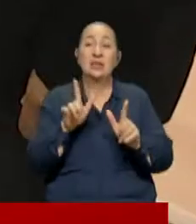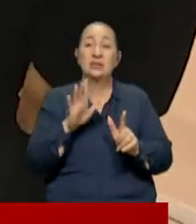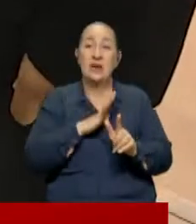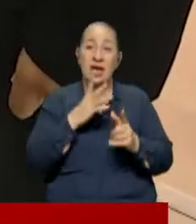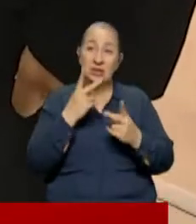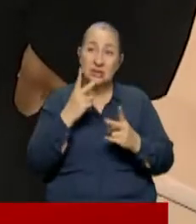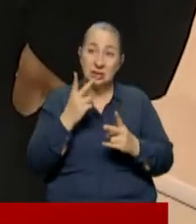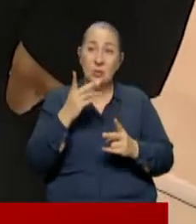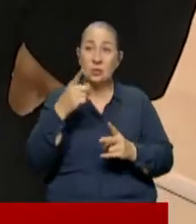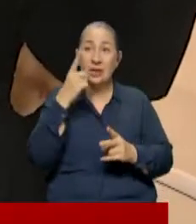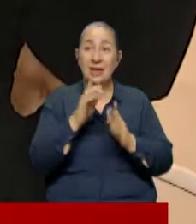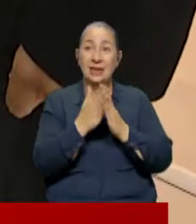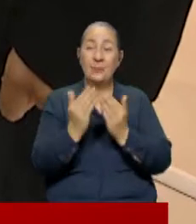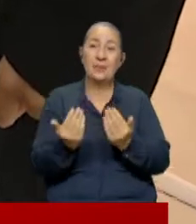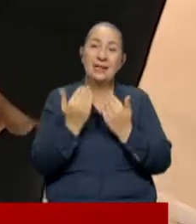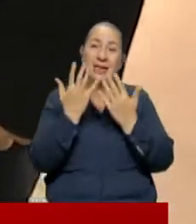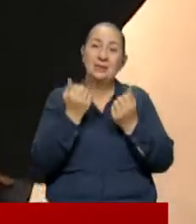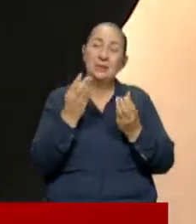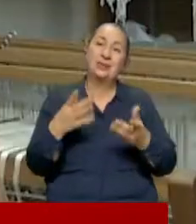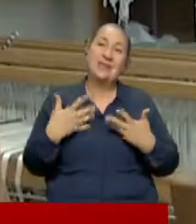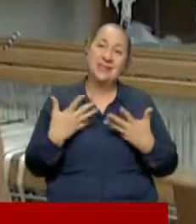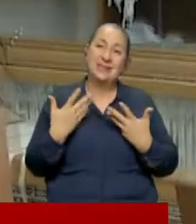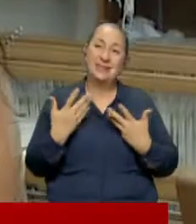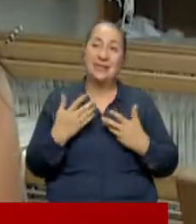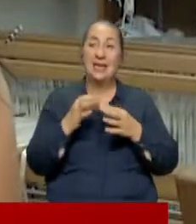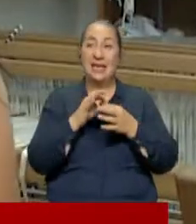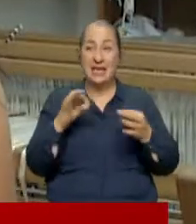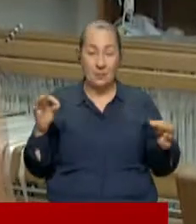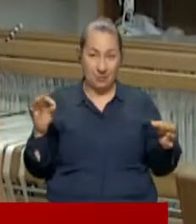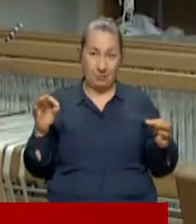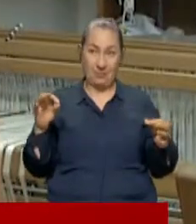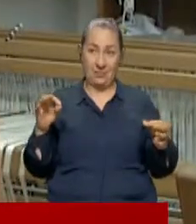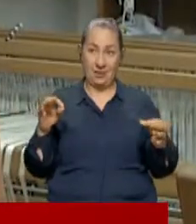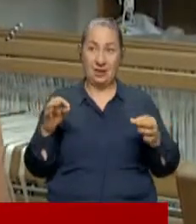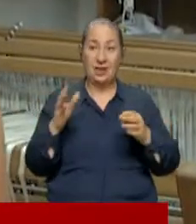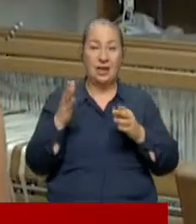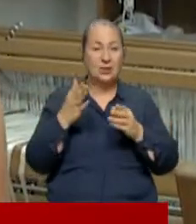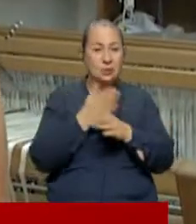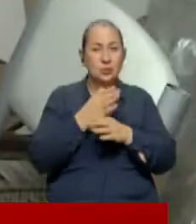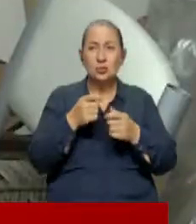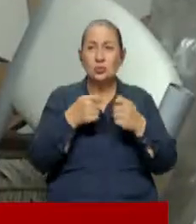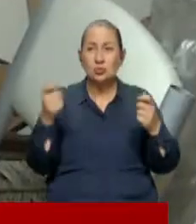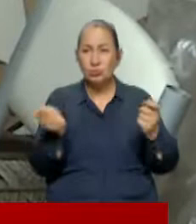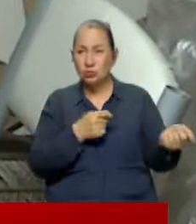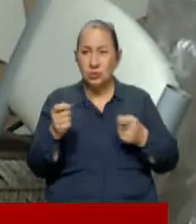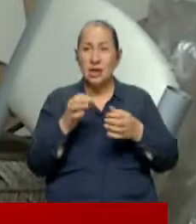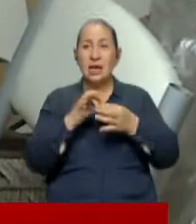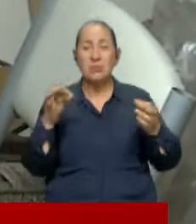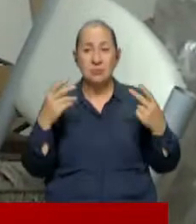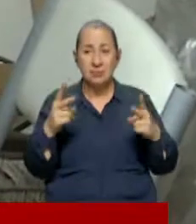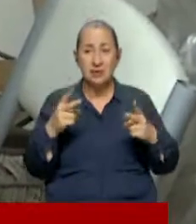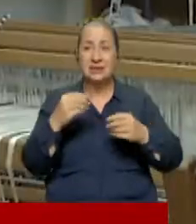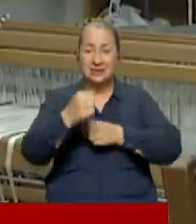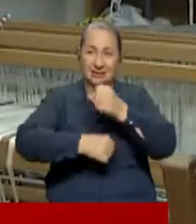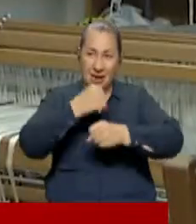duyuyoruz açıkçası. Onun için de kitap desteği alırsak çok seviniriz. İpe, onun dışında çaputa, çünkü çaput dokuma da yapılıyor, ip dokuma yapılıyor.